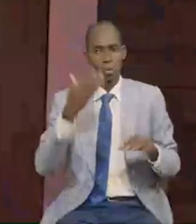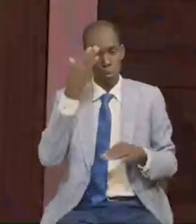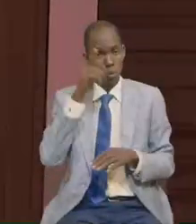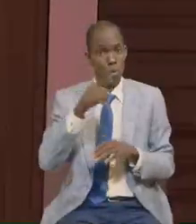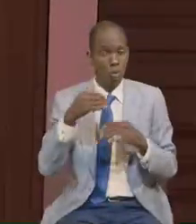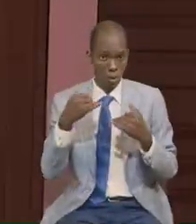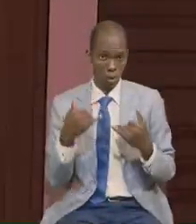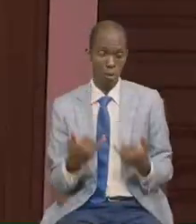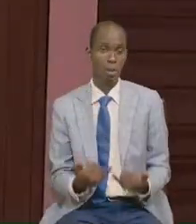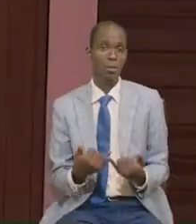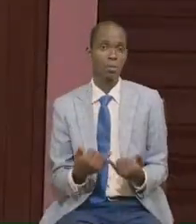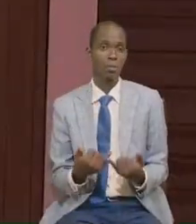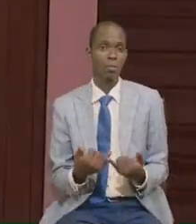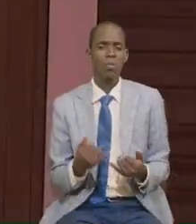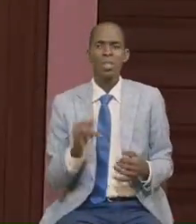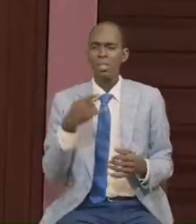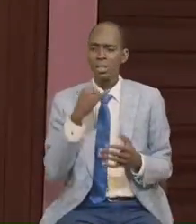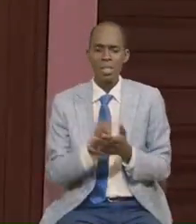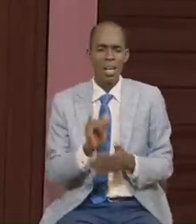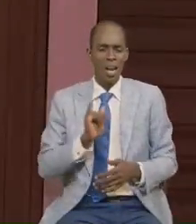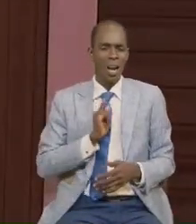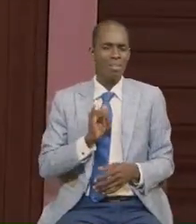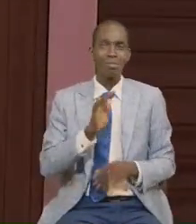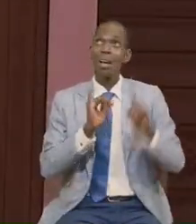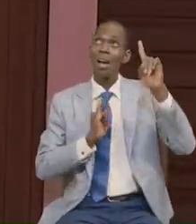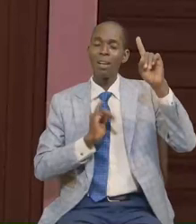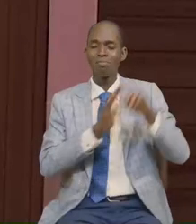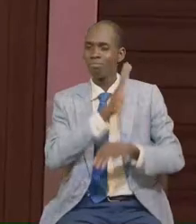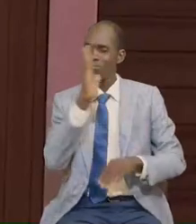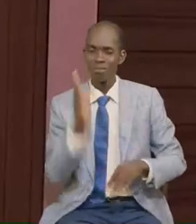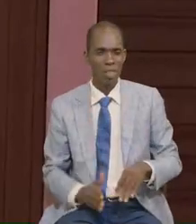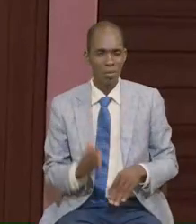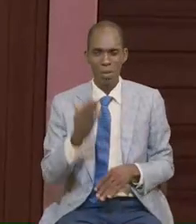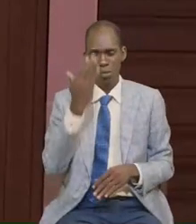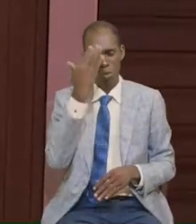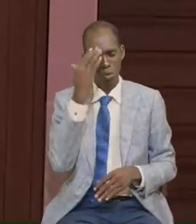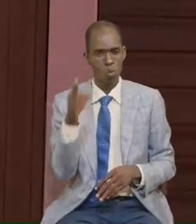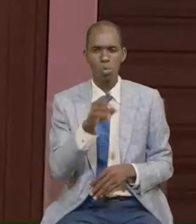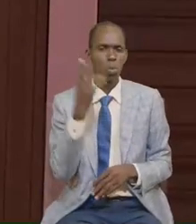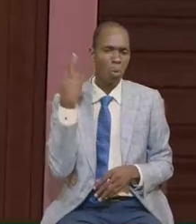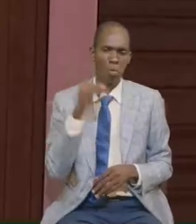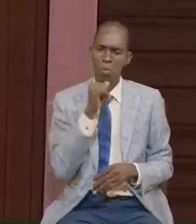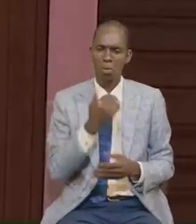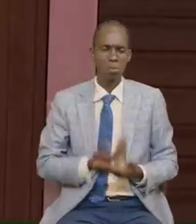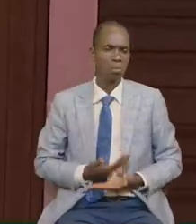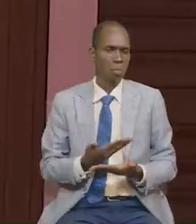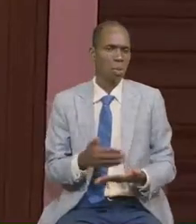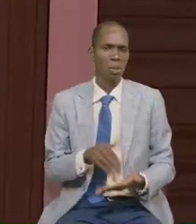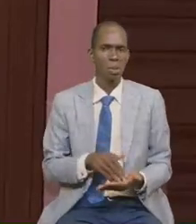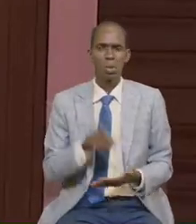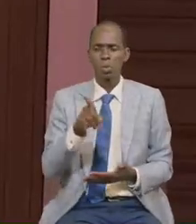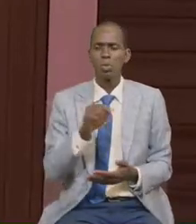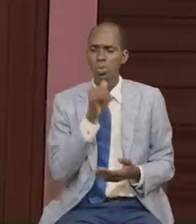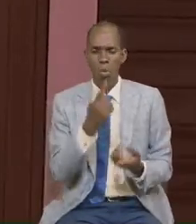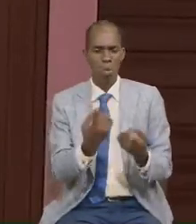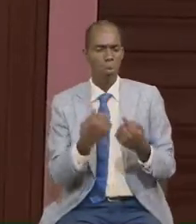je ne vous ai jamais reconnu vous ne tient pas né de nouveau vous n'êtes pas entrer par la